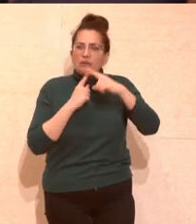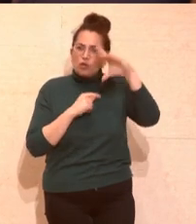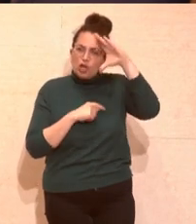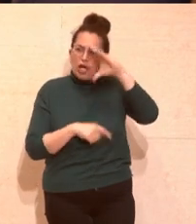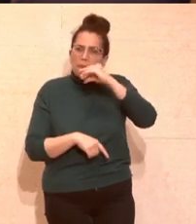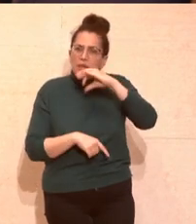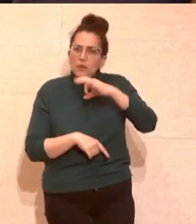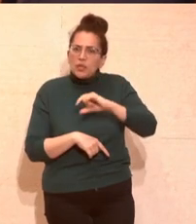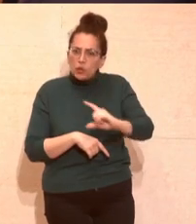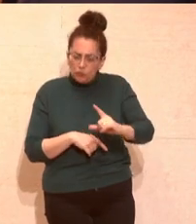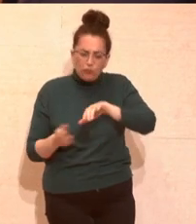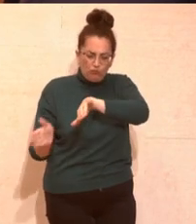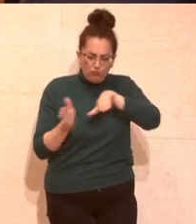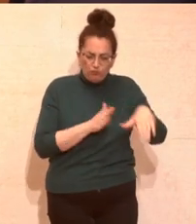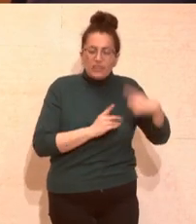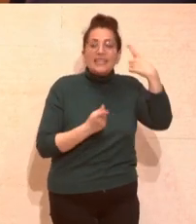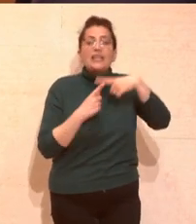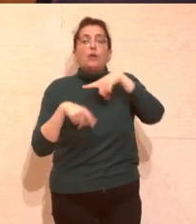c'est sur le jet lag social. Enfin,